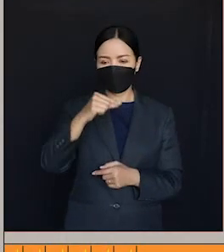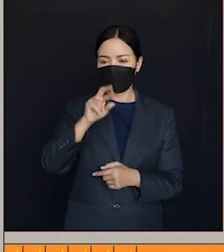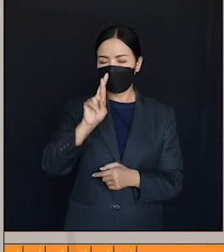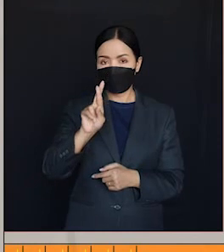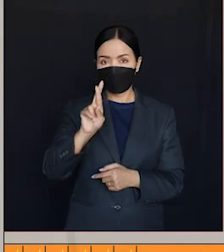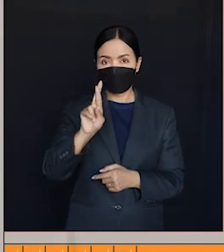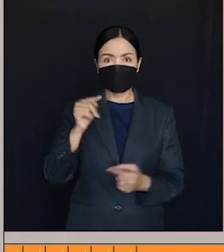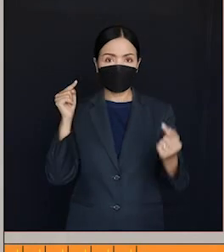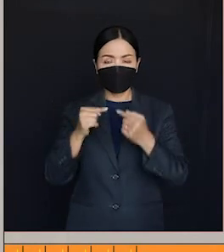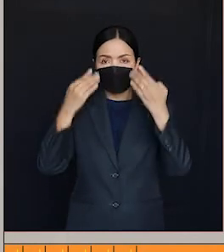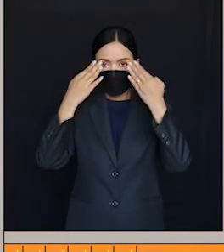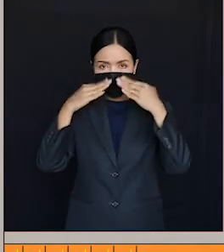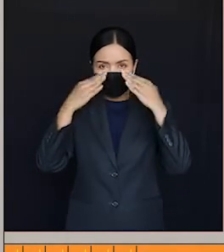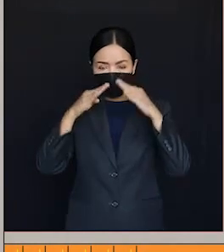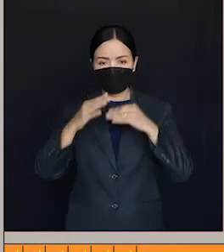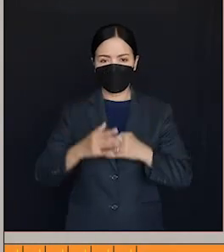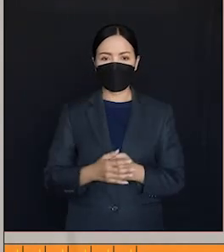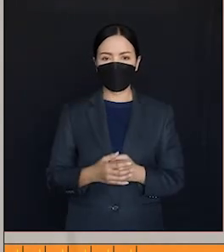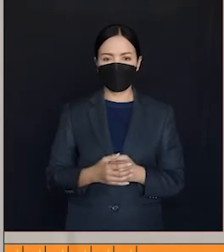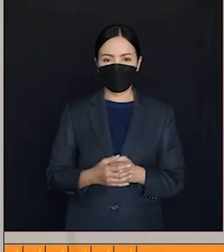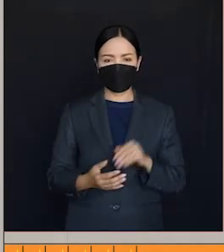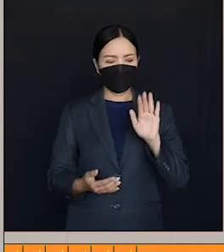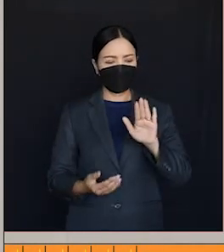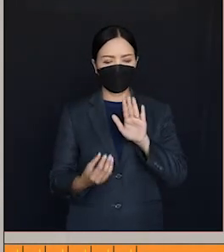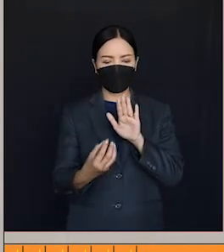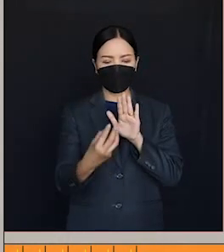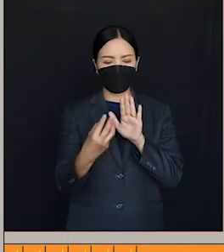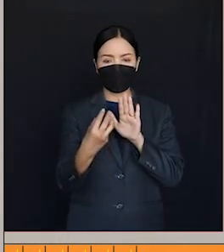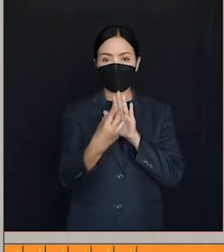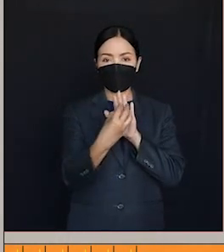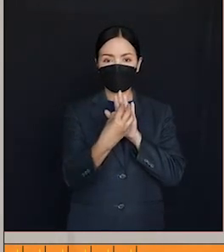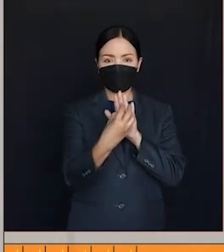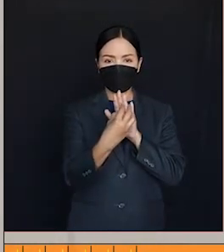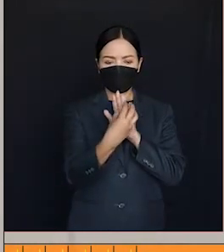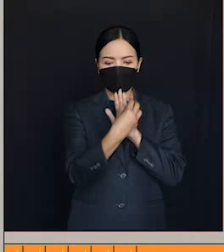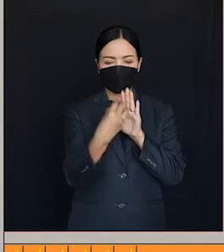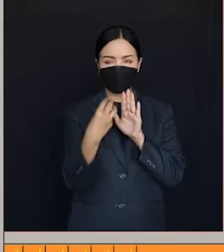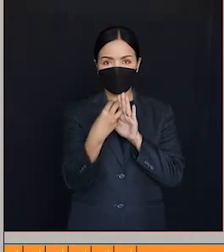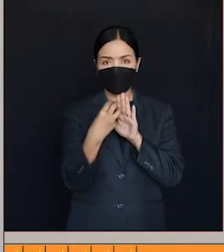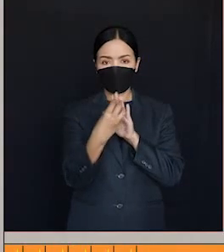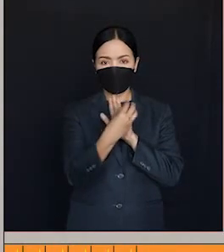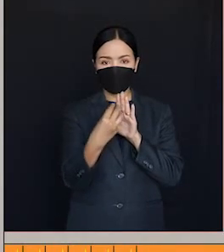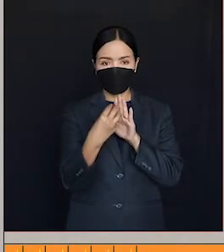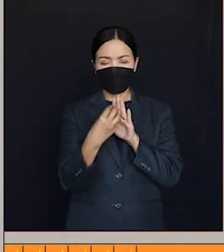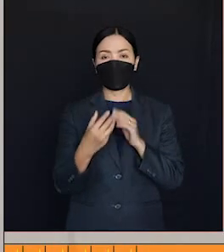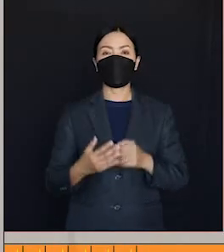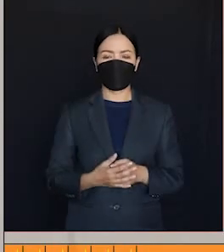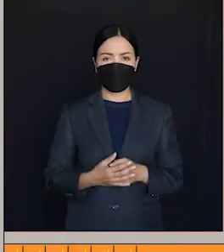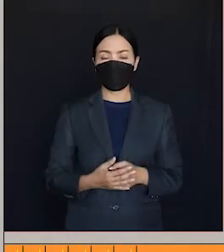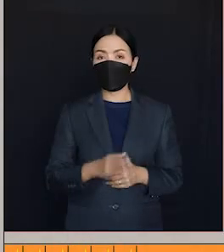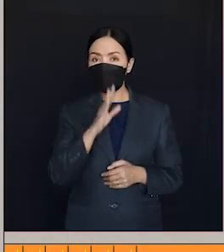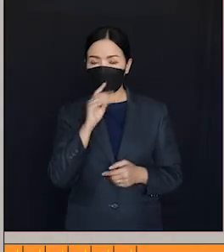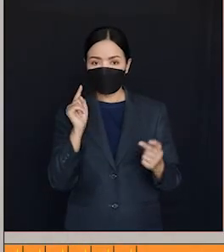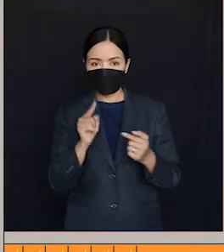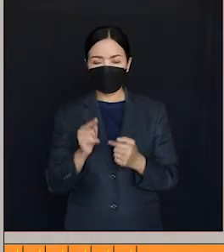code สำหรับคนตาบอดนะคะจะอยู่มุมบนทั้งสองข้าง ก็คือด้านซ้ายด้านขวา ค่ะนะคะแล้วก็ถ้าเ